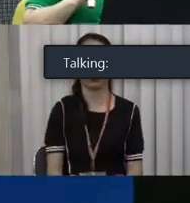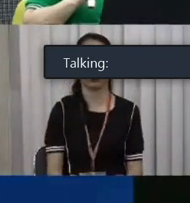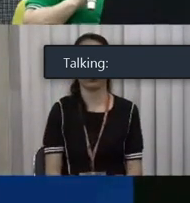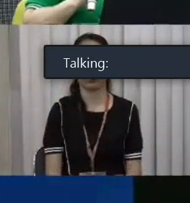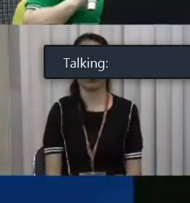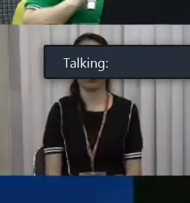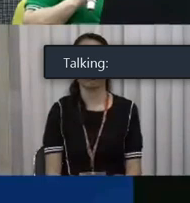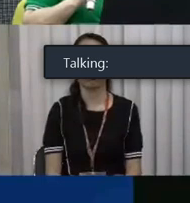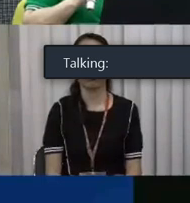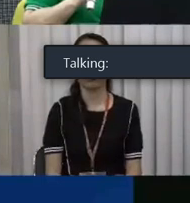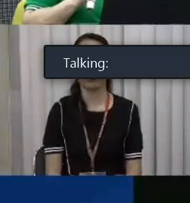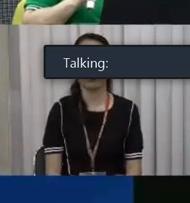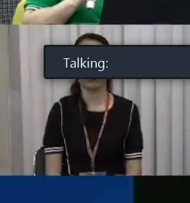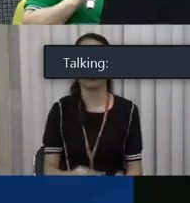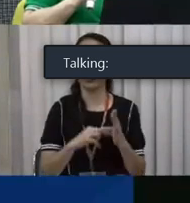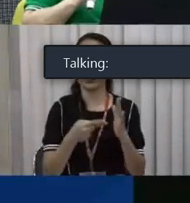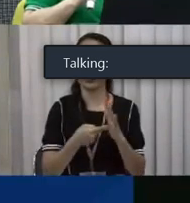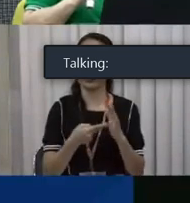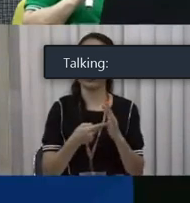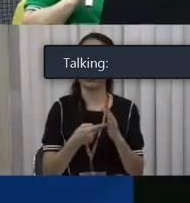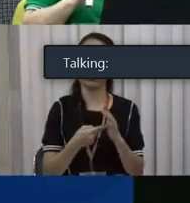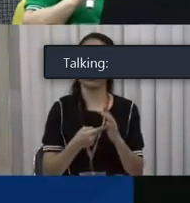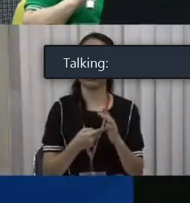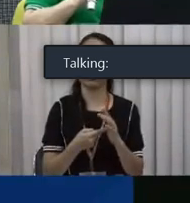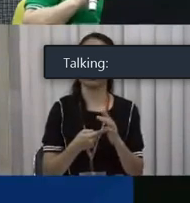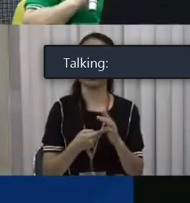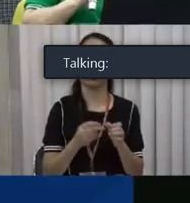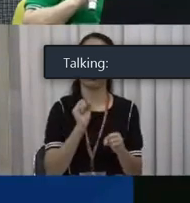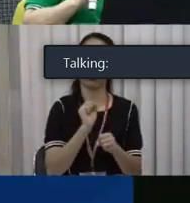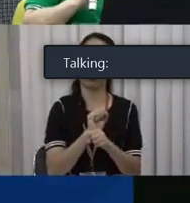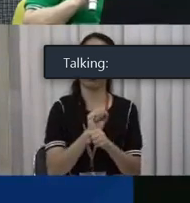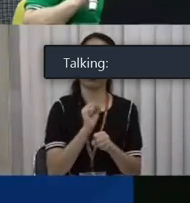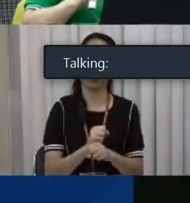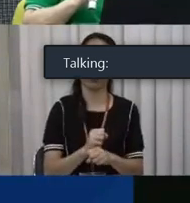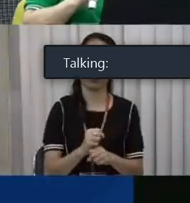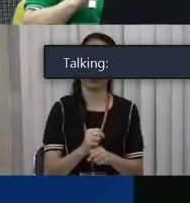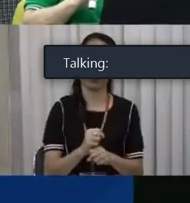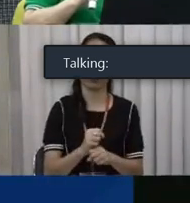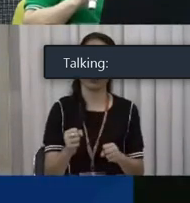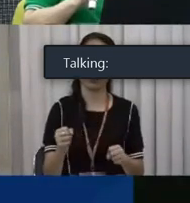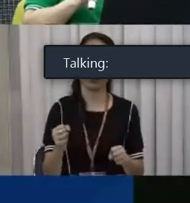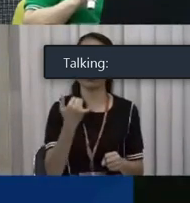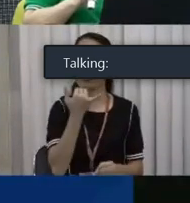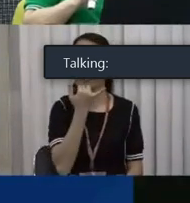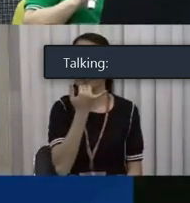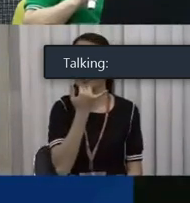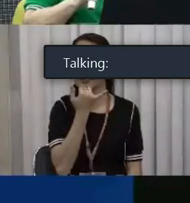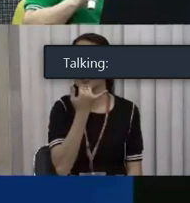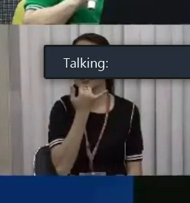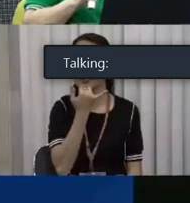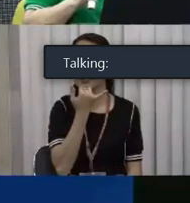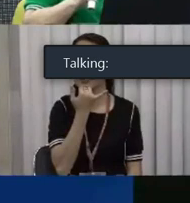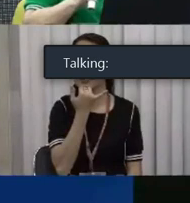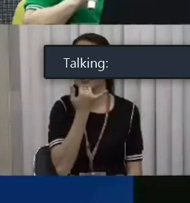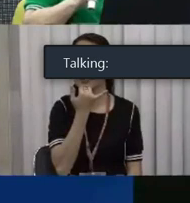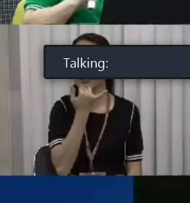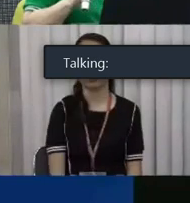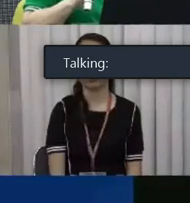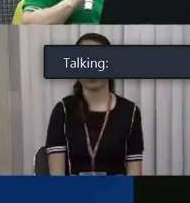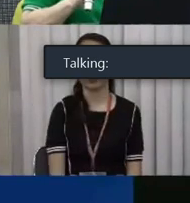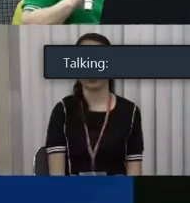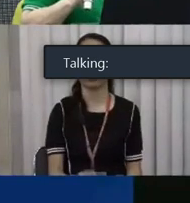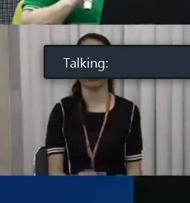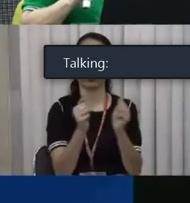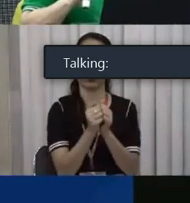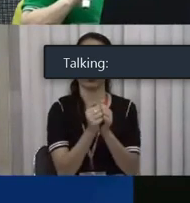fault. No, sayop sa usa ka empleyado. So this will require notices and hearings so that there will be due process on the part also of the